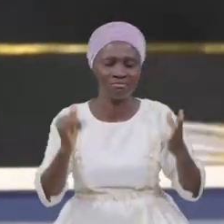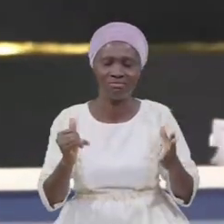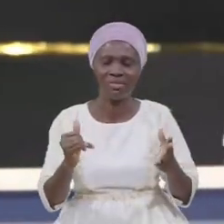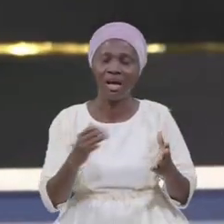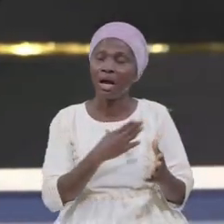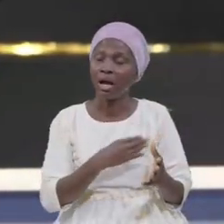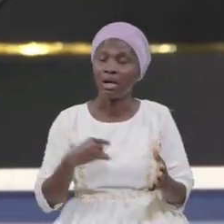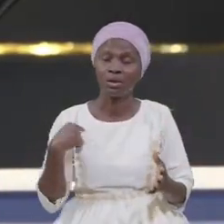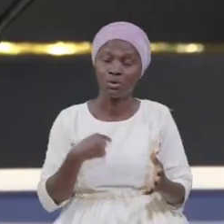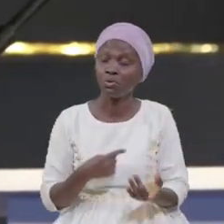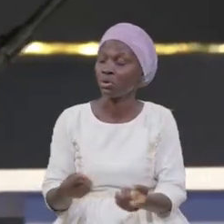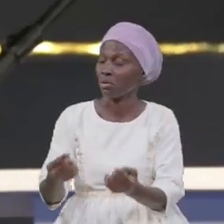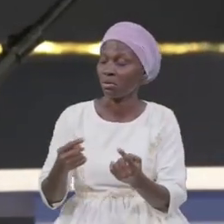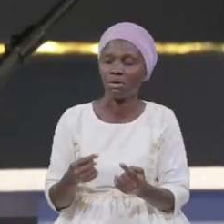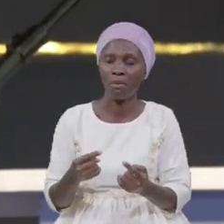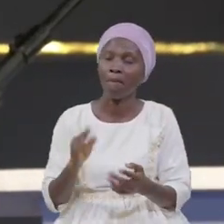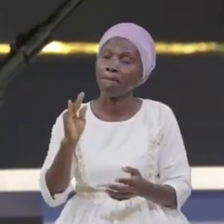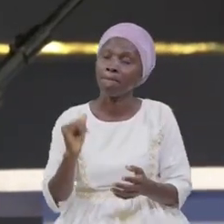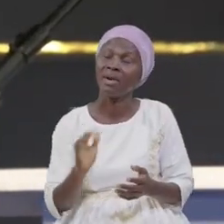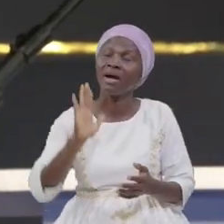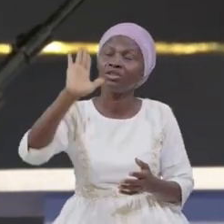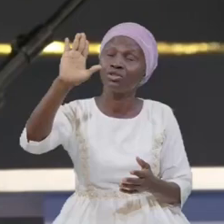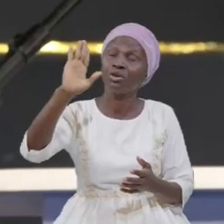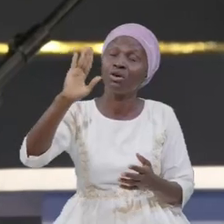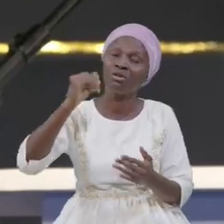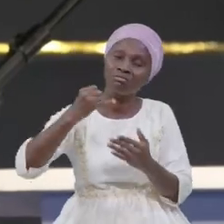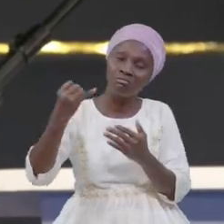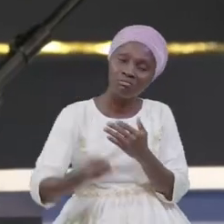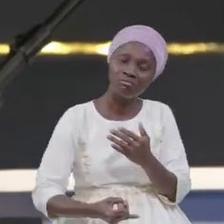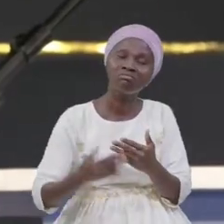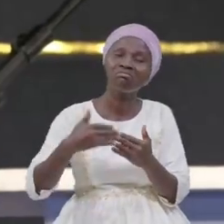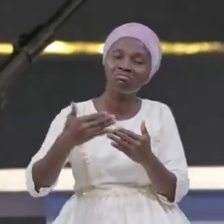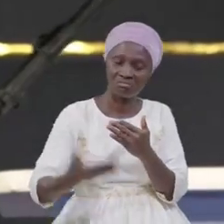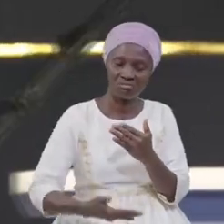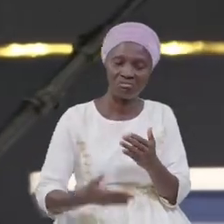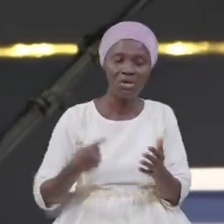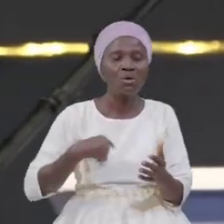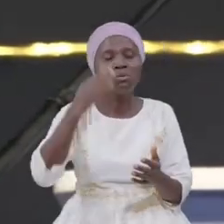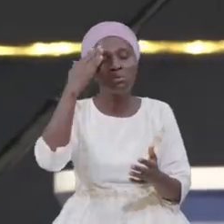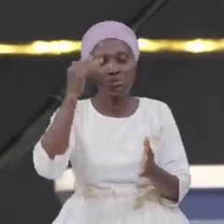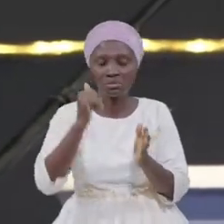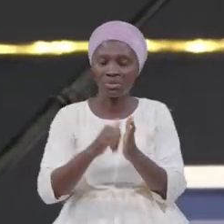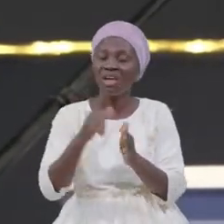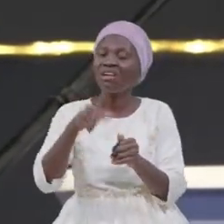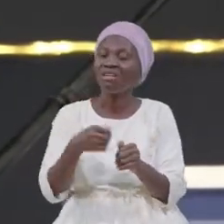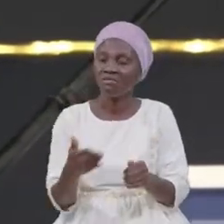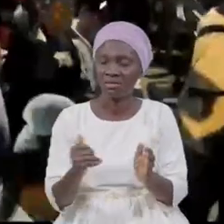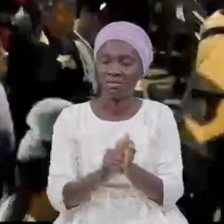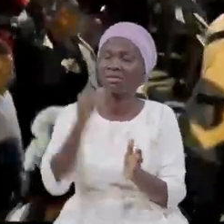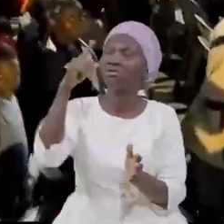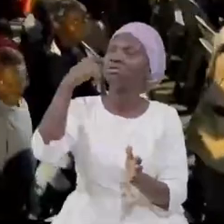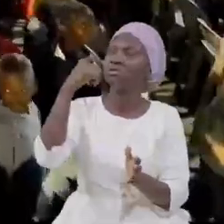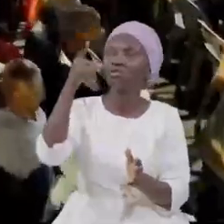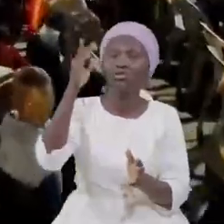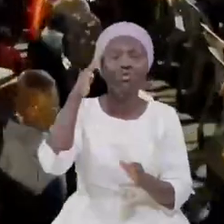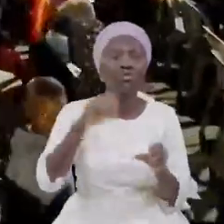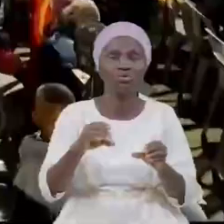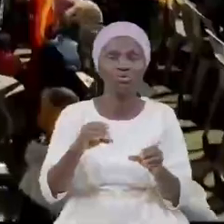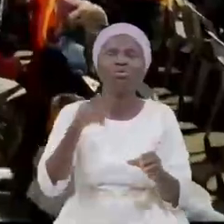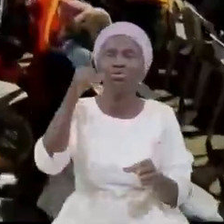venus par ton invitation. Et nous savons que tout ce que tu as dit, promis, fait,